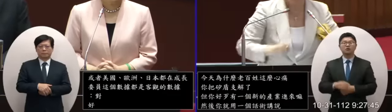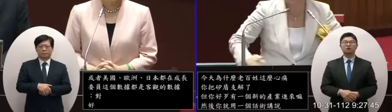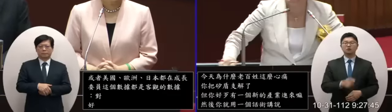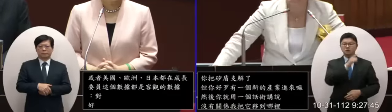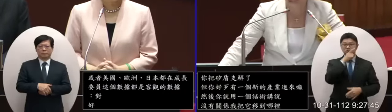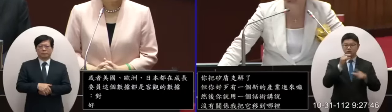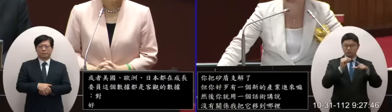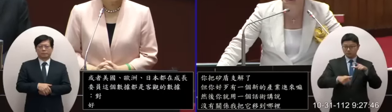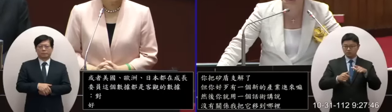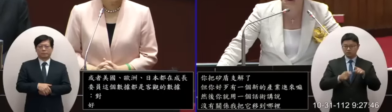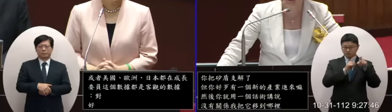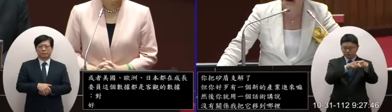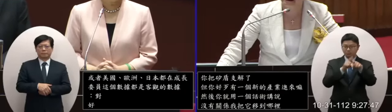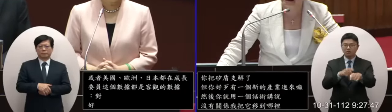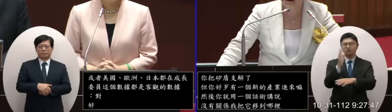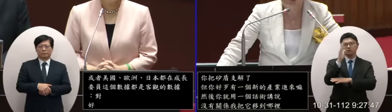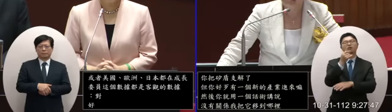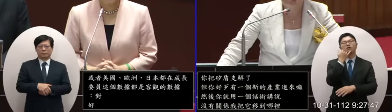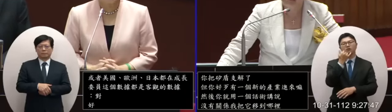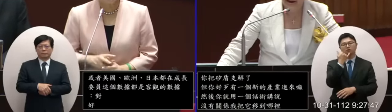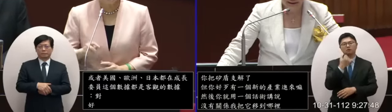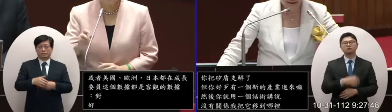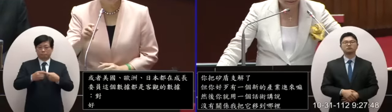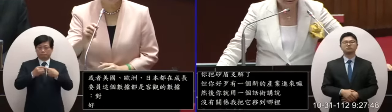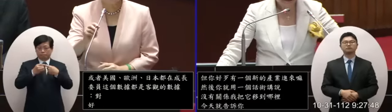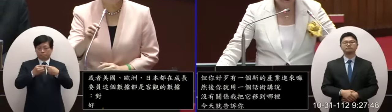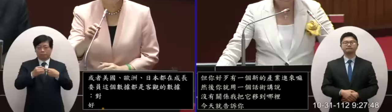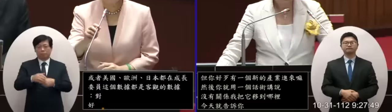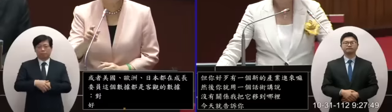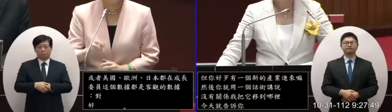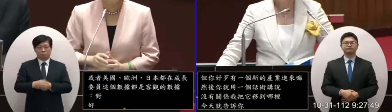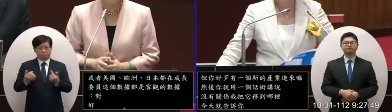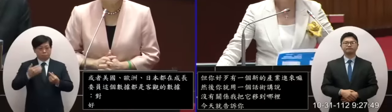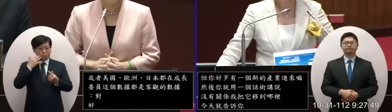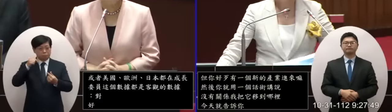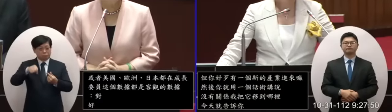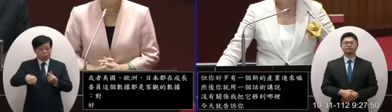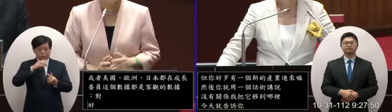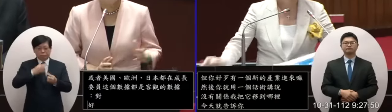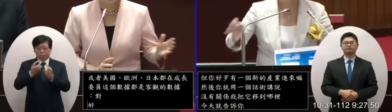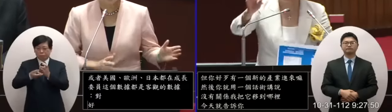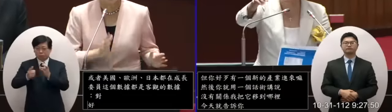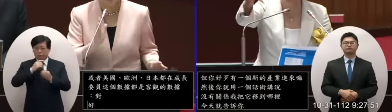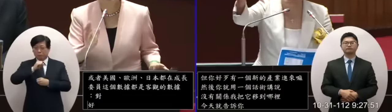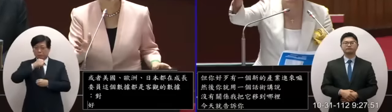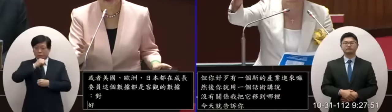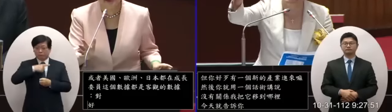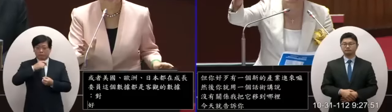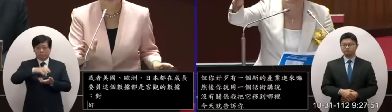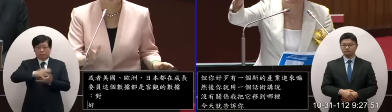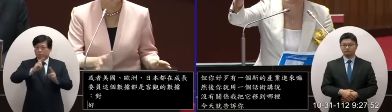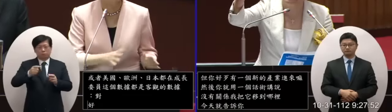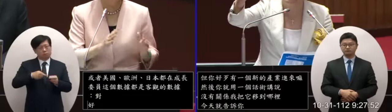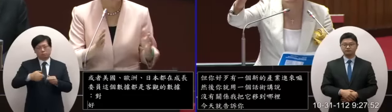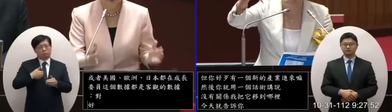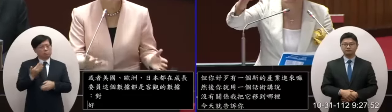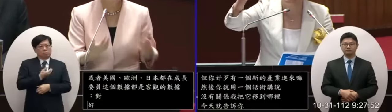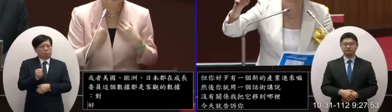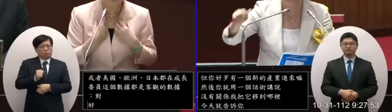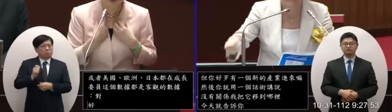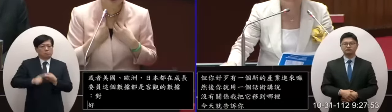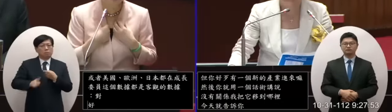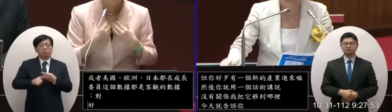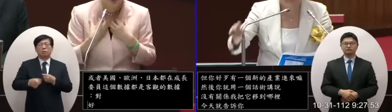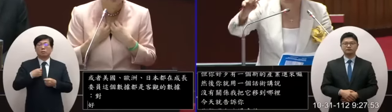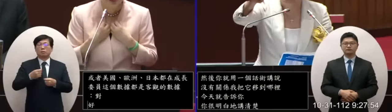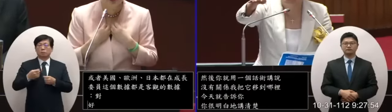政策去加油，不是这样子吗？ 第一点哈，讲细顿之解，讲台积电去，我完全没办法接受。我人